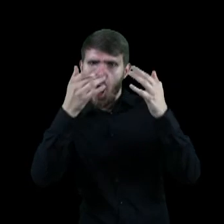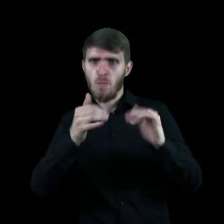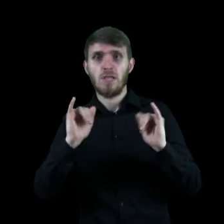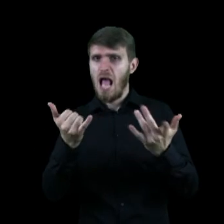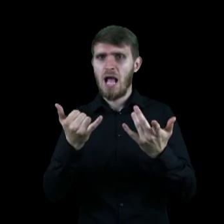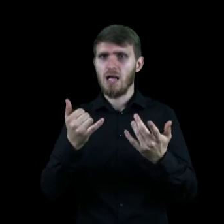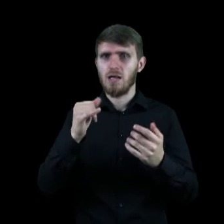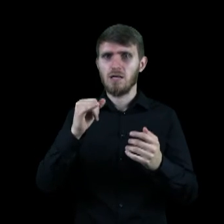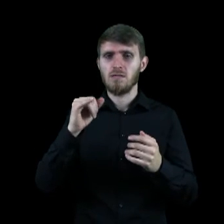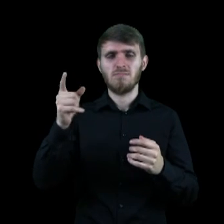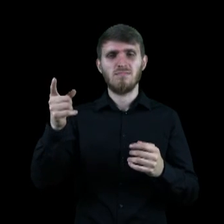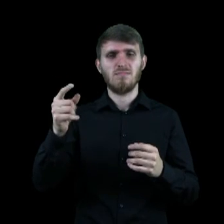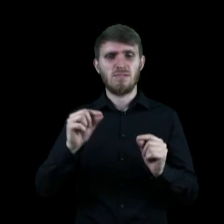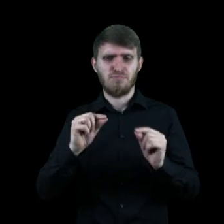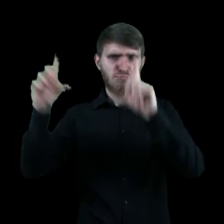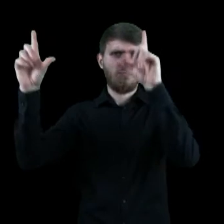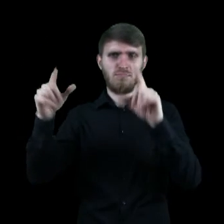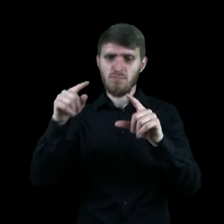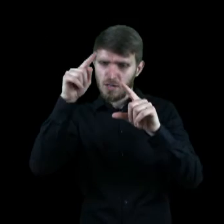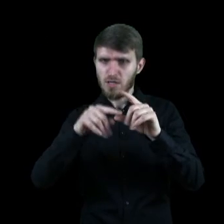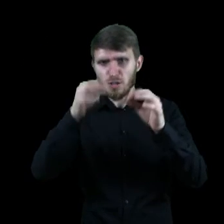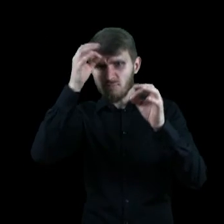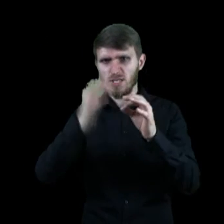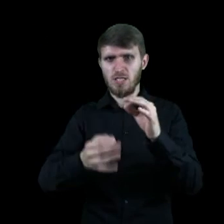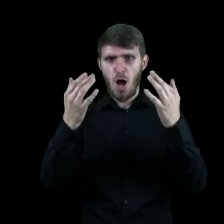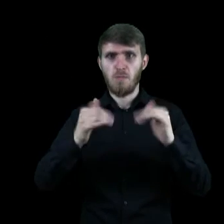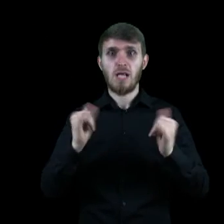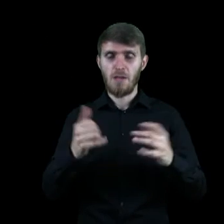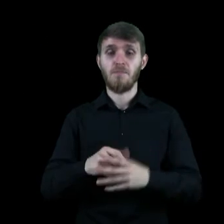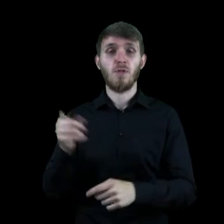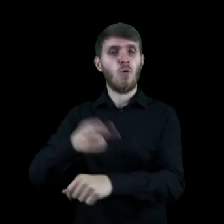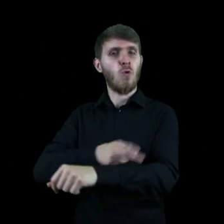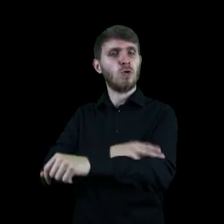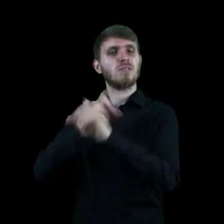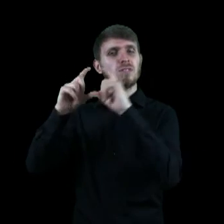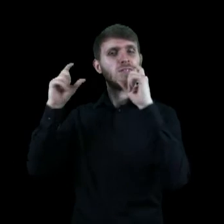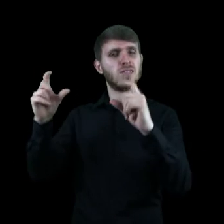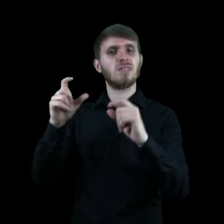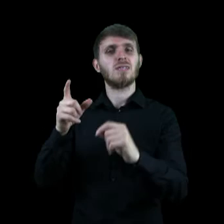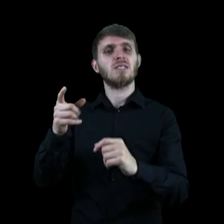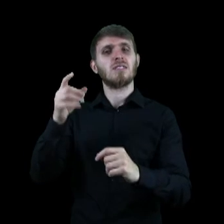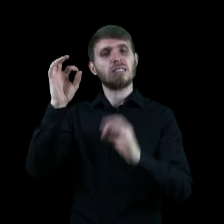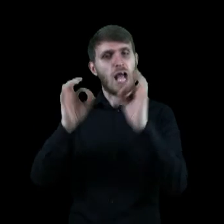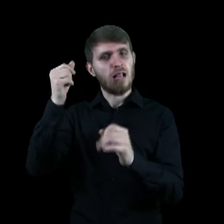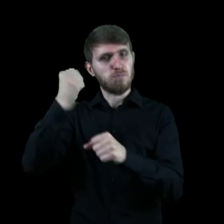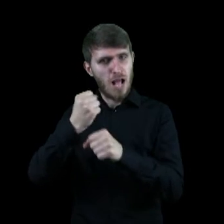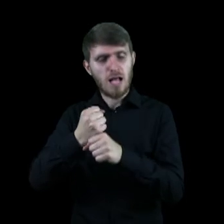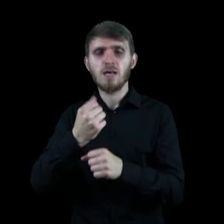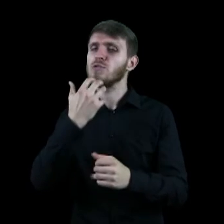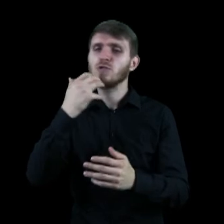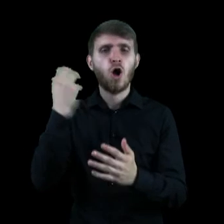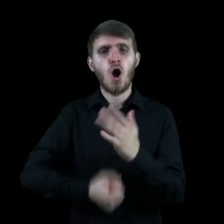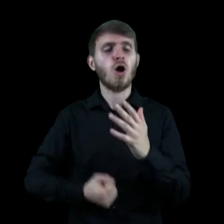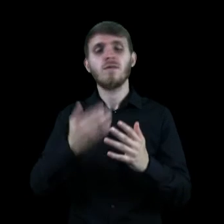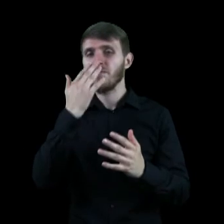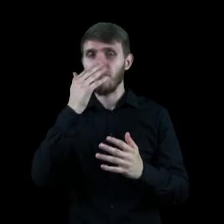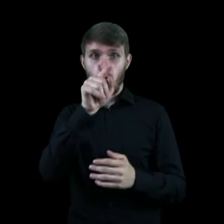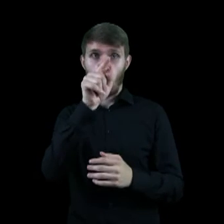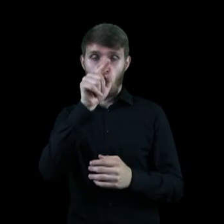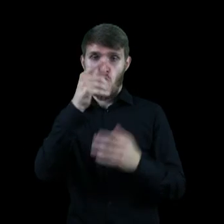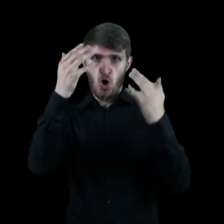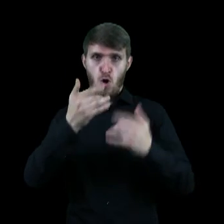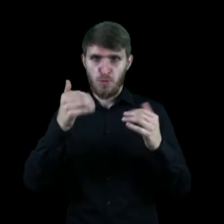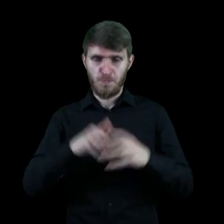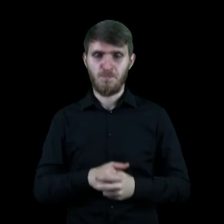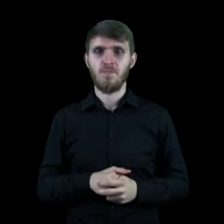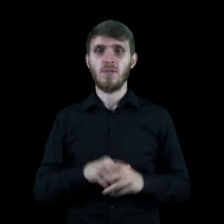jak się mierzy tę wartość. Jak się mierzy inflację? Urząd Statystyki